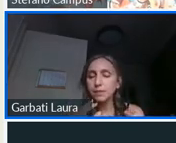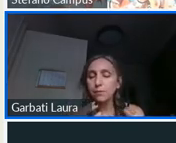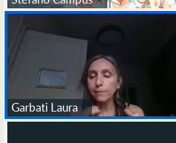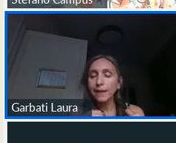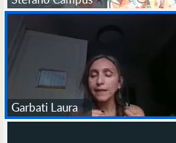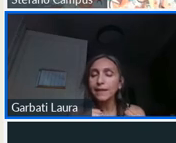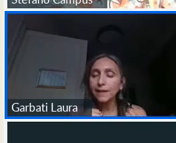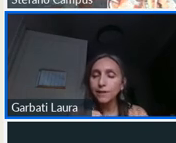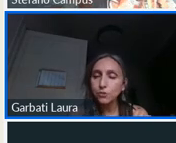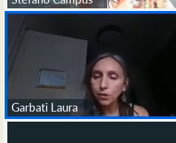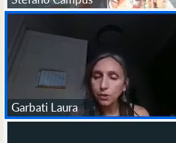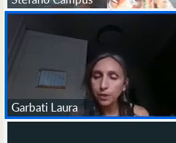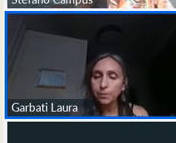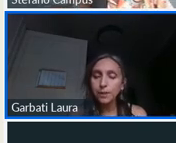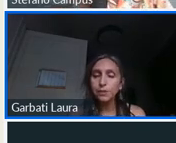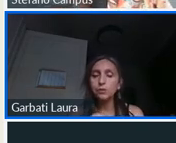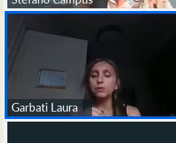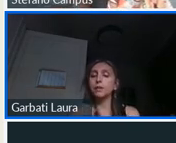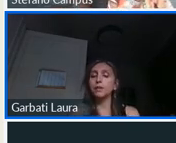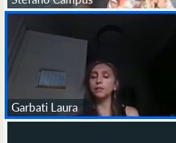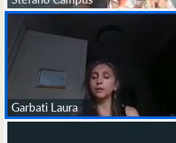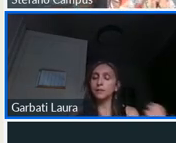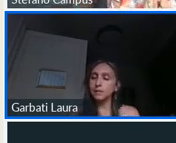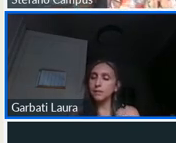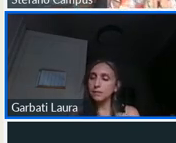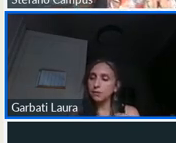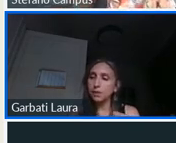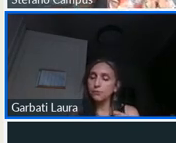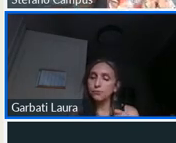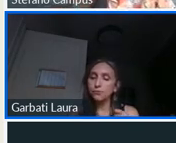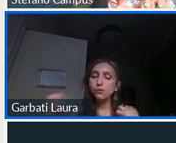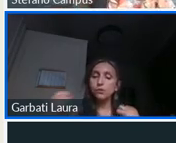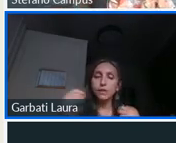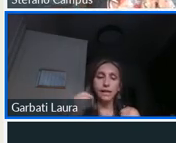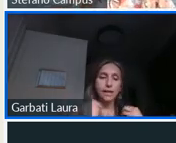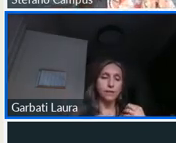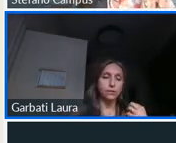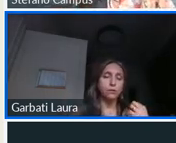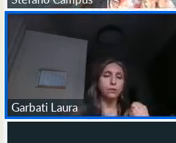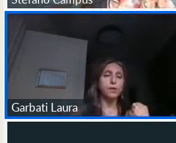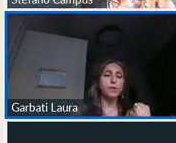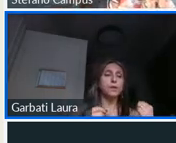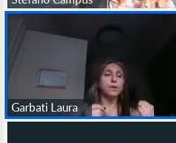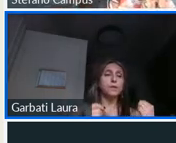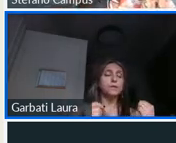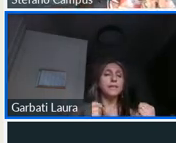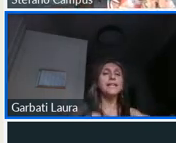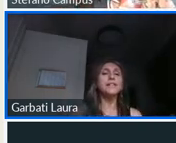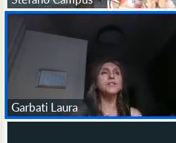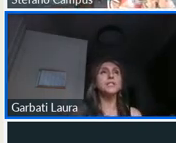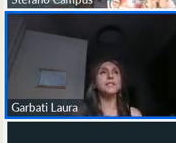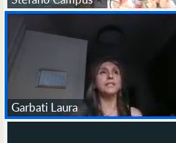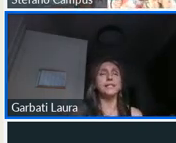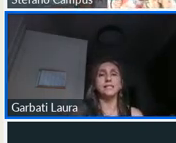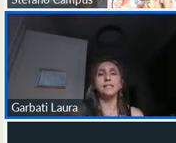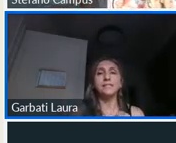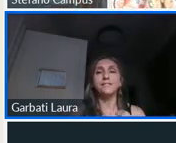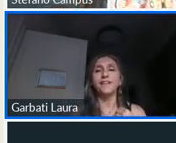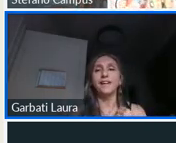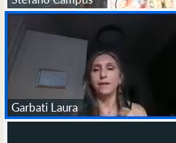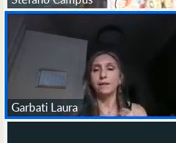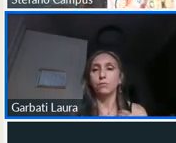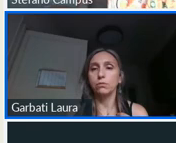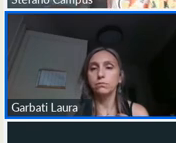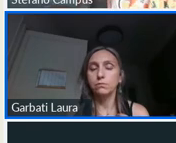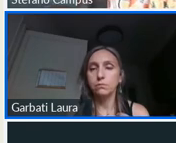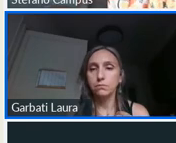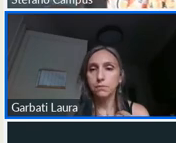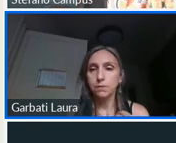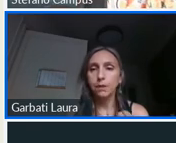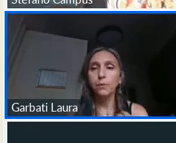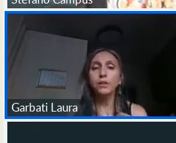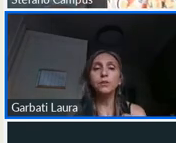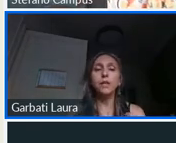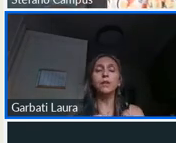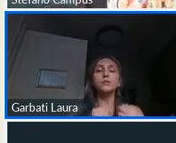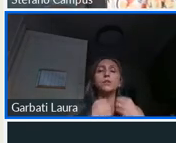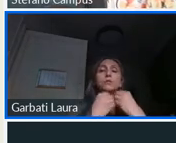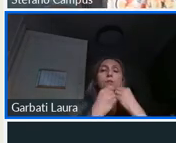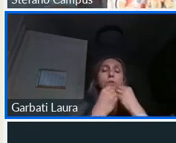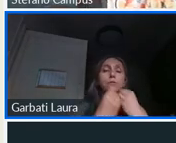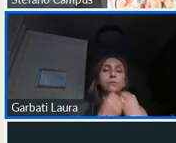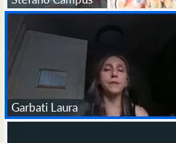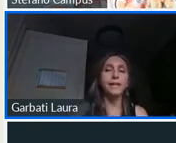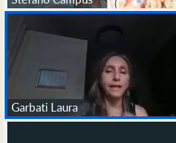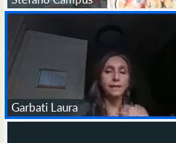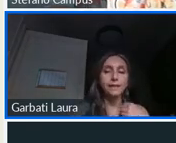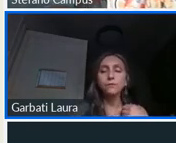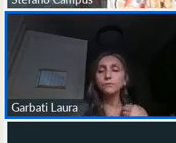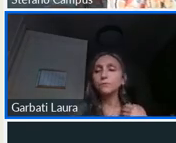sapete benissimo, ma anche a ragione, perché ci sono relative sanzioni, il funzionario nell'incertezza sta fermo. Quando le cose